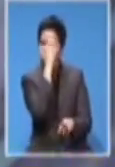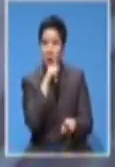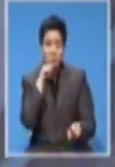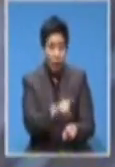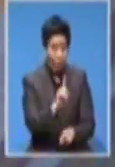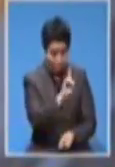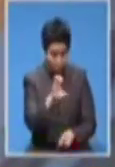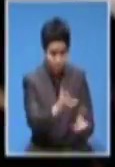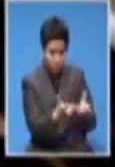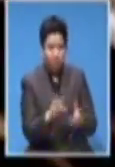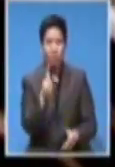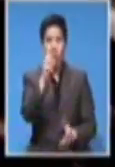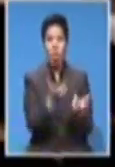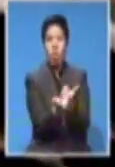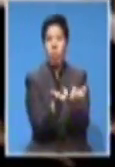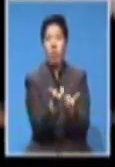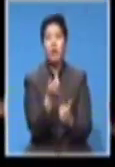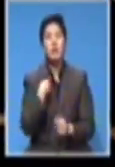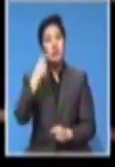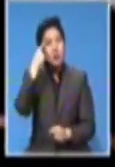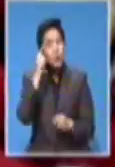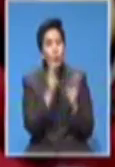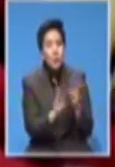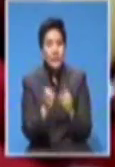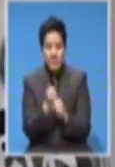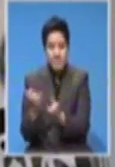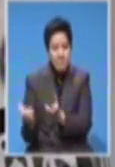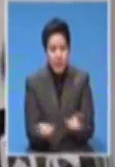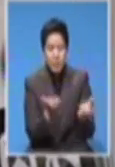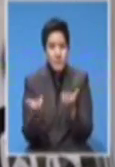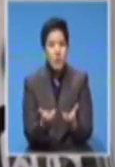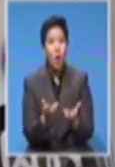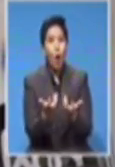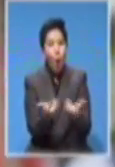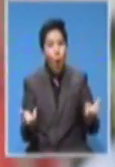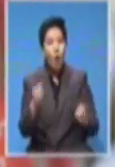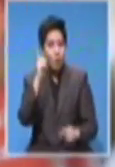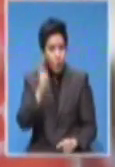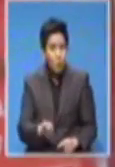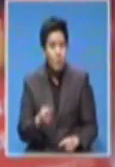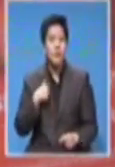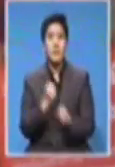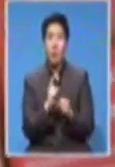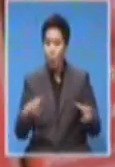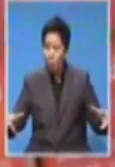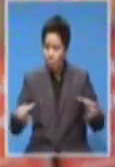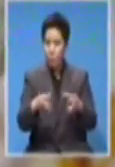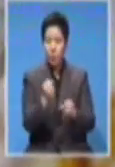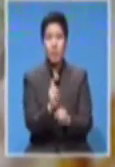อยอันพันอันทำไม่ได้เนี่ยต้องไปส่งเสริมข้างล่างภาคการผลิตทำยังไงเครื่องจักรเครื่องไม้เครื่องควรมีไหมไปตั้งสหกรณ์กันยังไงไม่